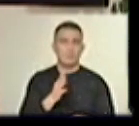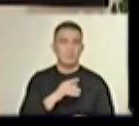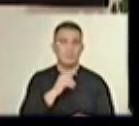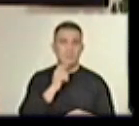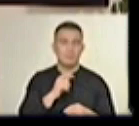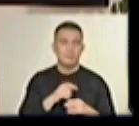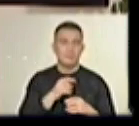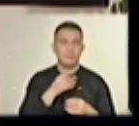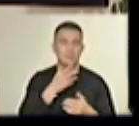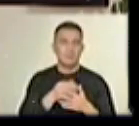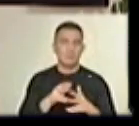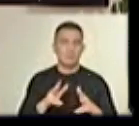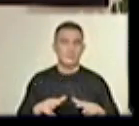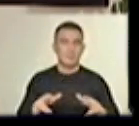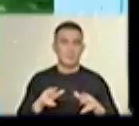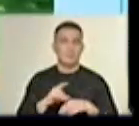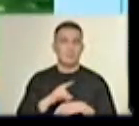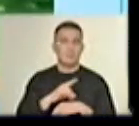Вначале.